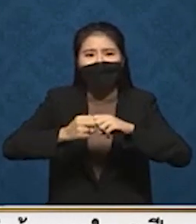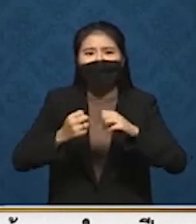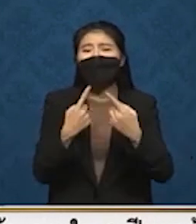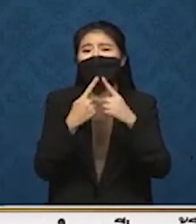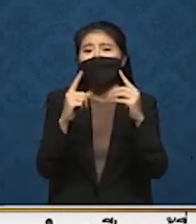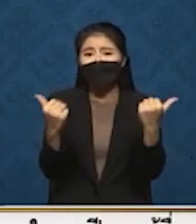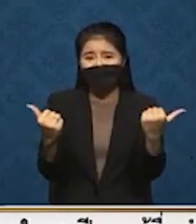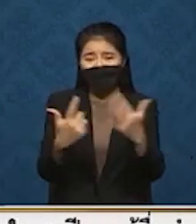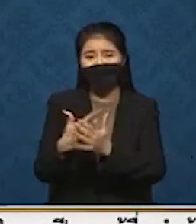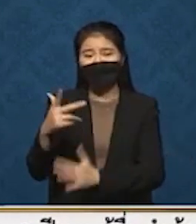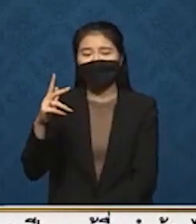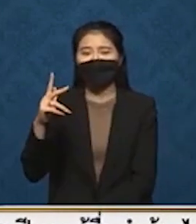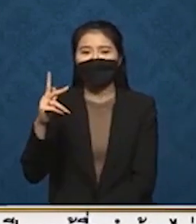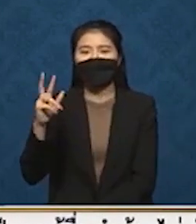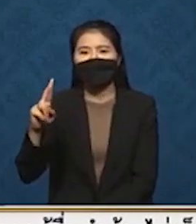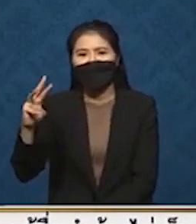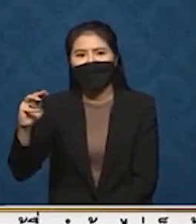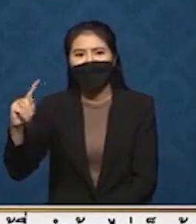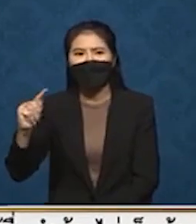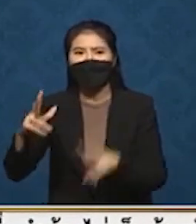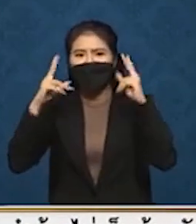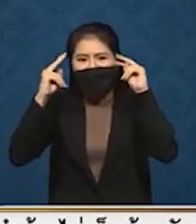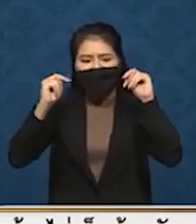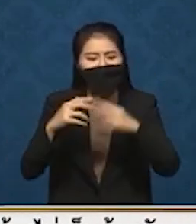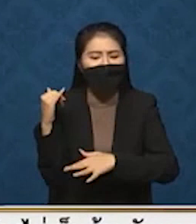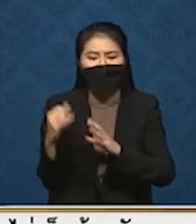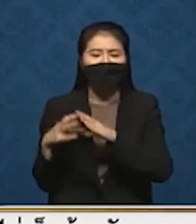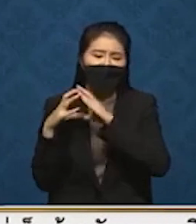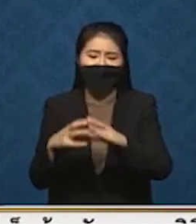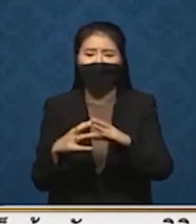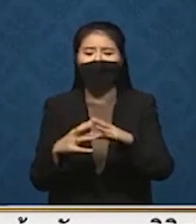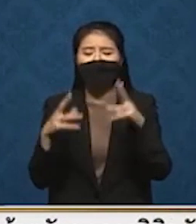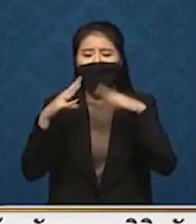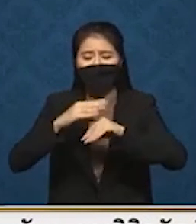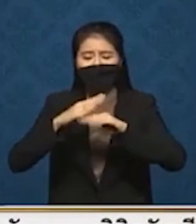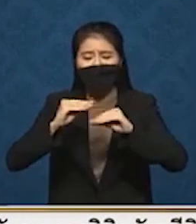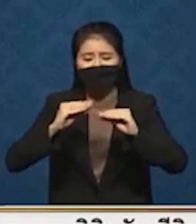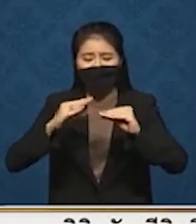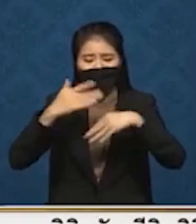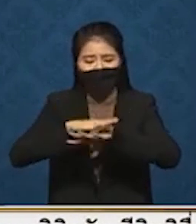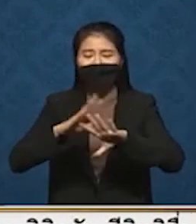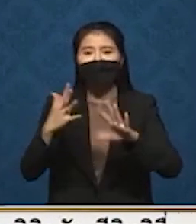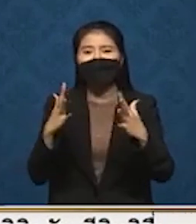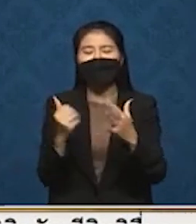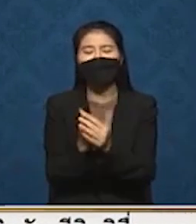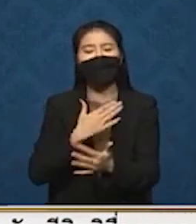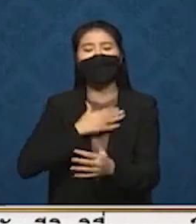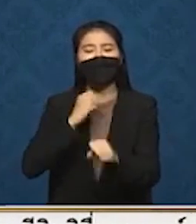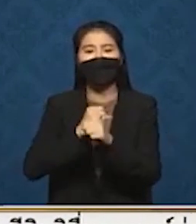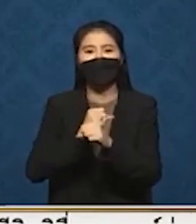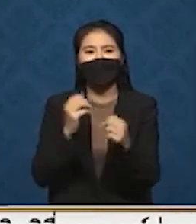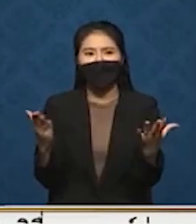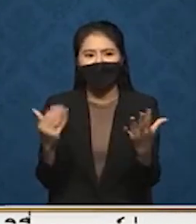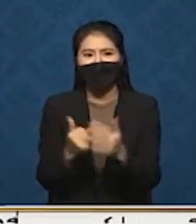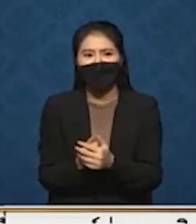มจะให้เกษตรกรไปพึ่งใครท่านประธานครับวันนี้เขาบอกว่าไม่ต้องเอ